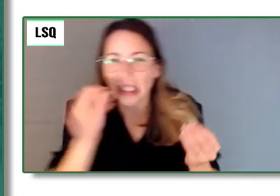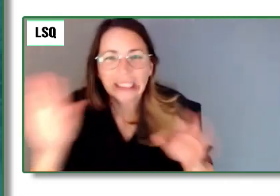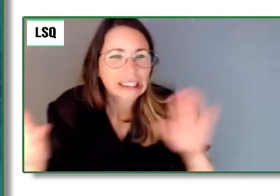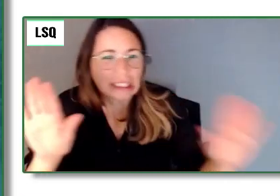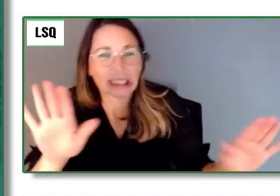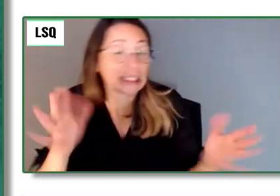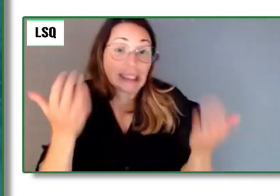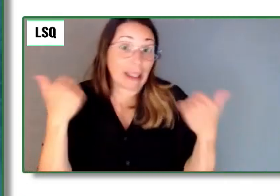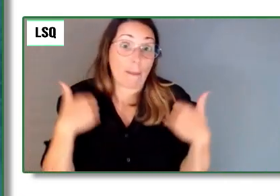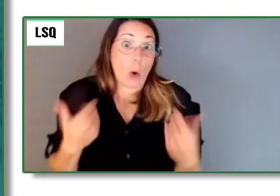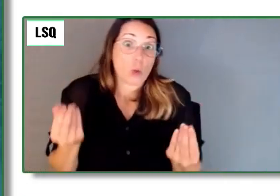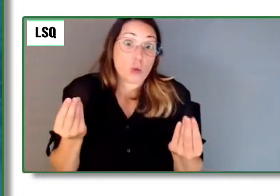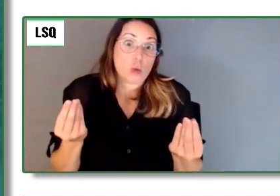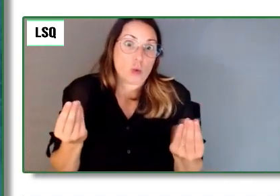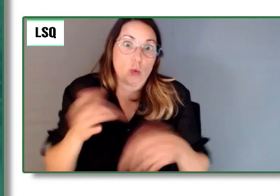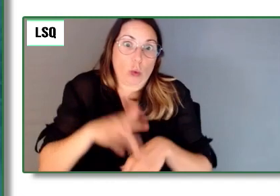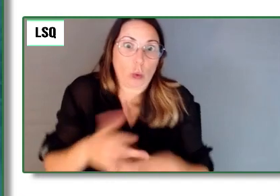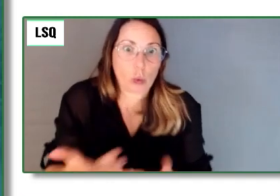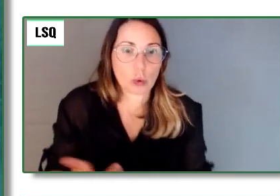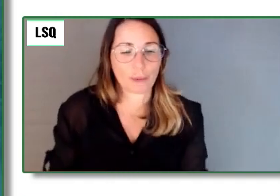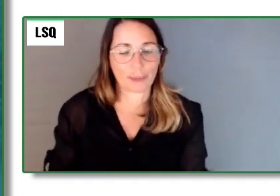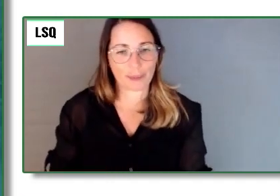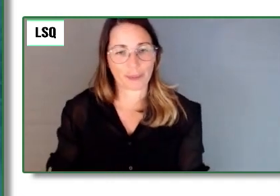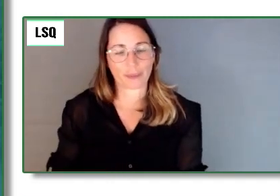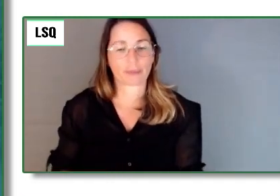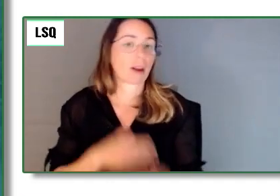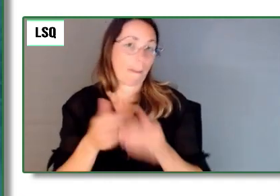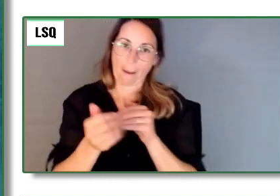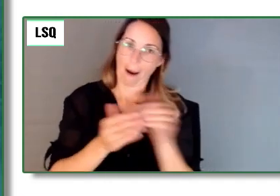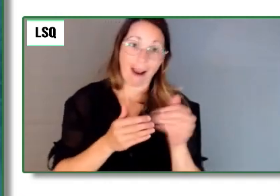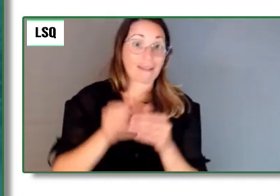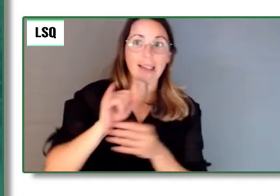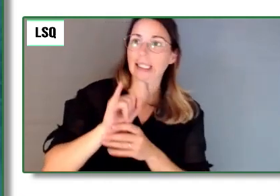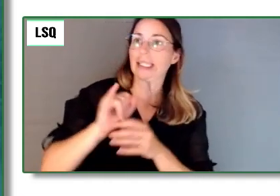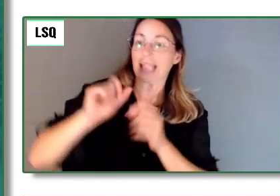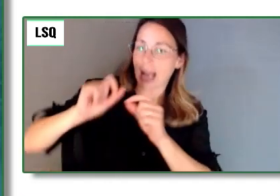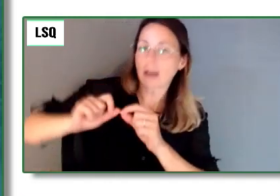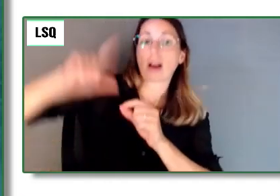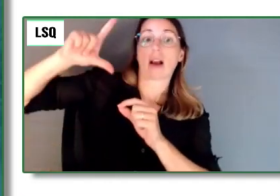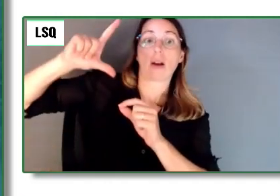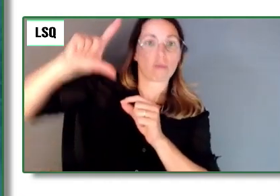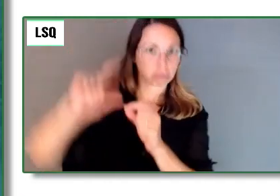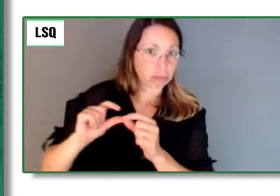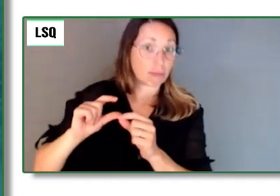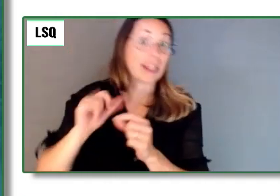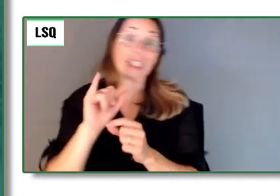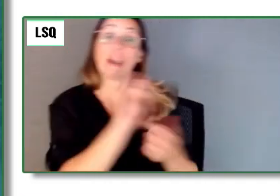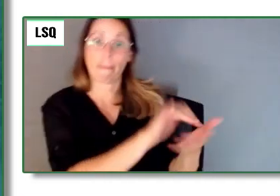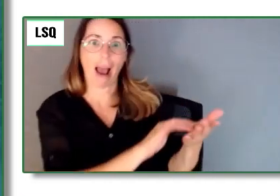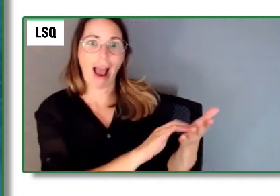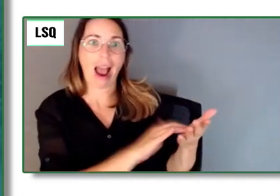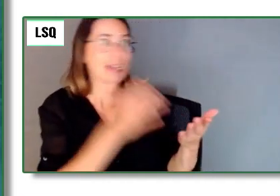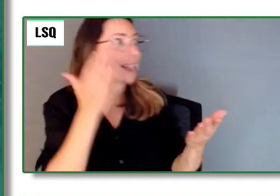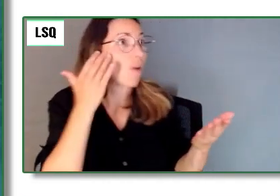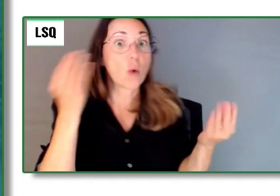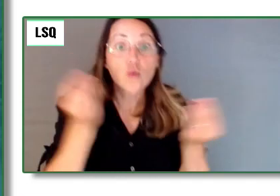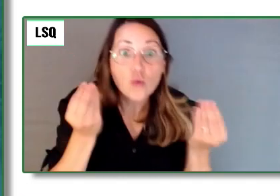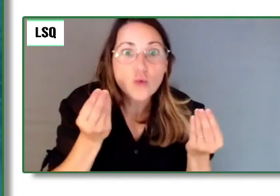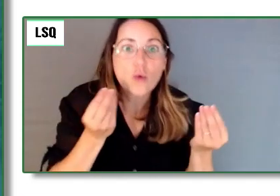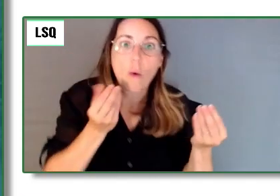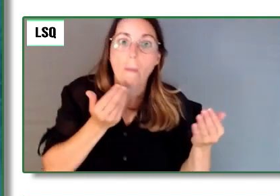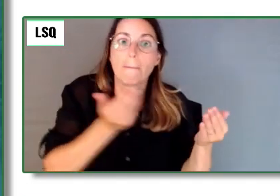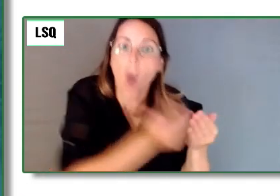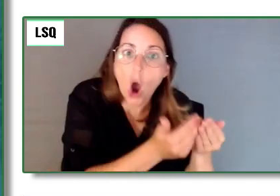approcher pour pouvoir les lire. C'est ça la difficulté. C'est un petit peu un cercle vicieux. Et également des tournées